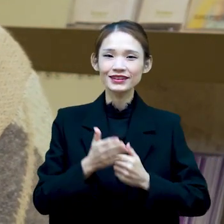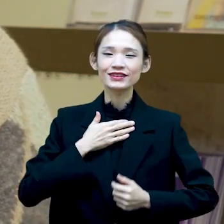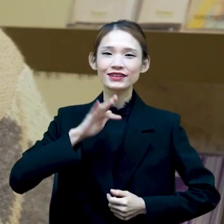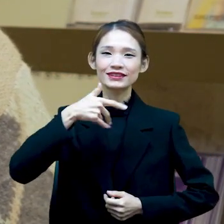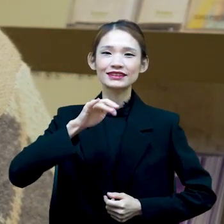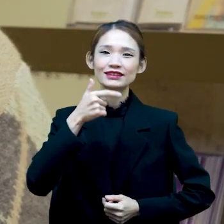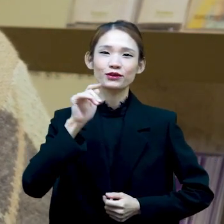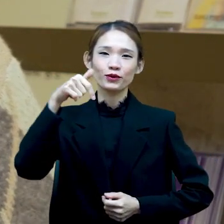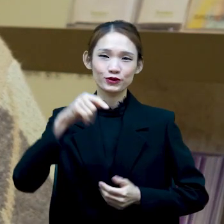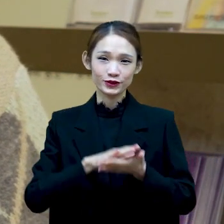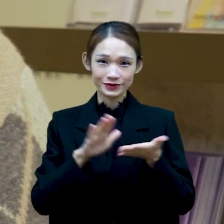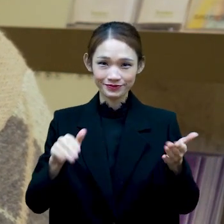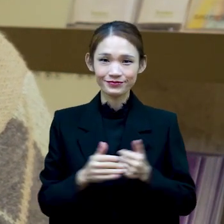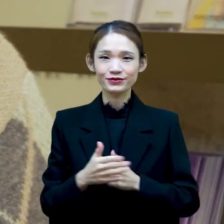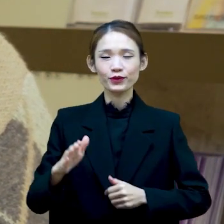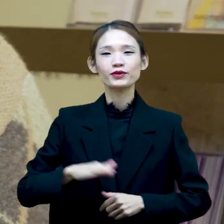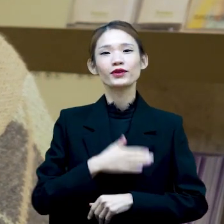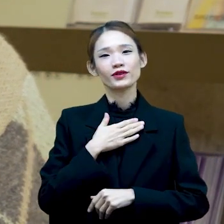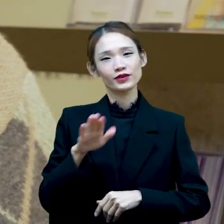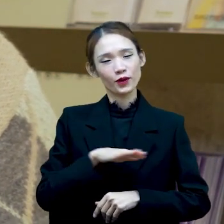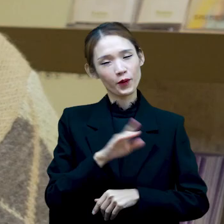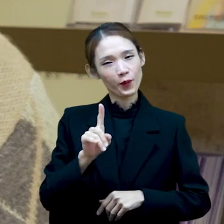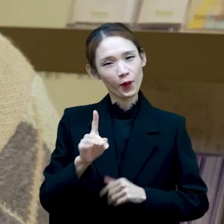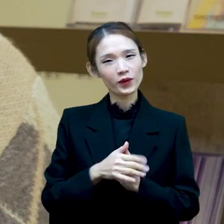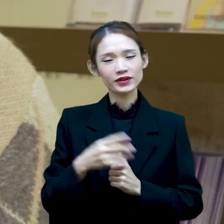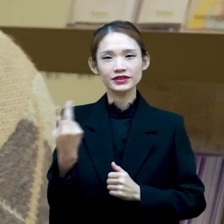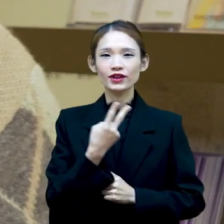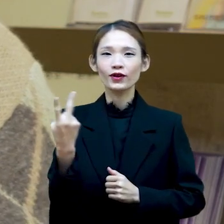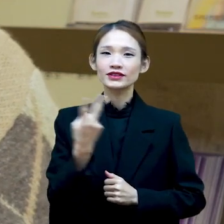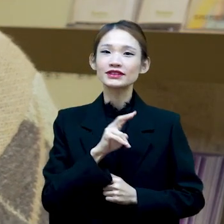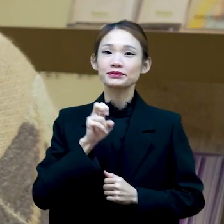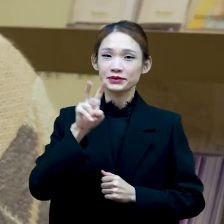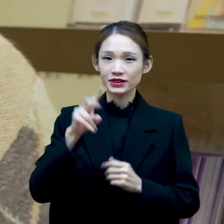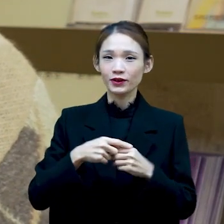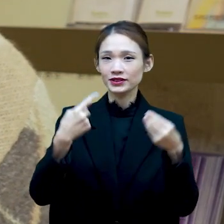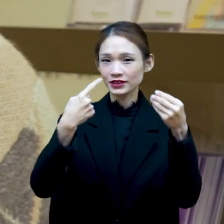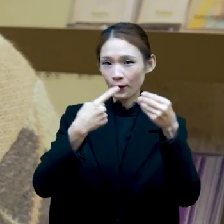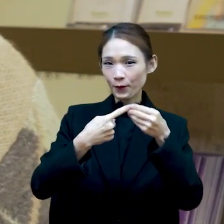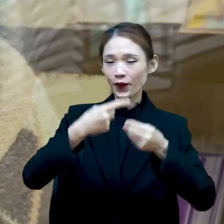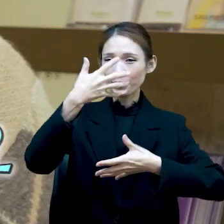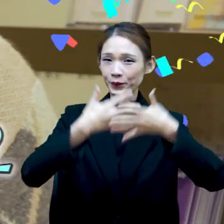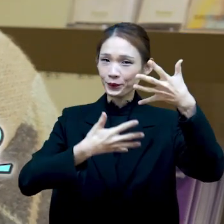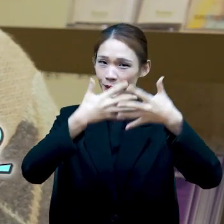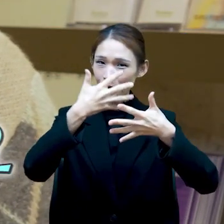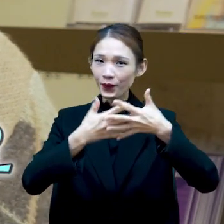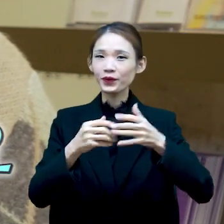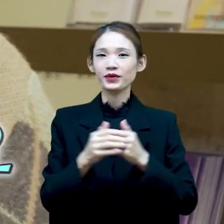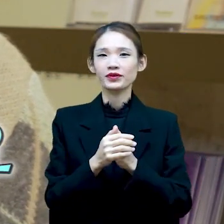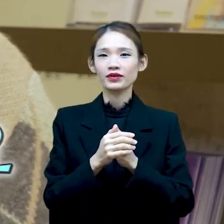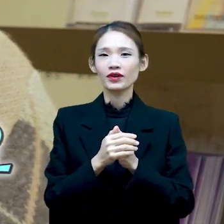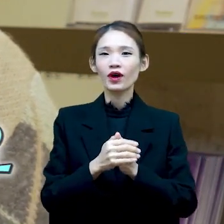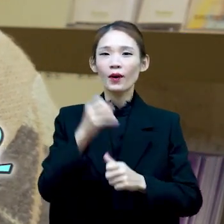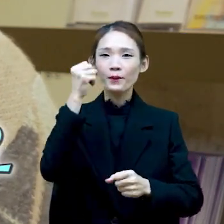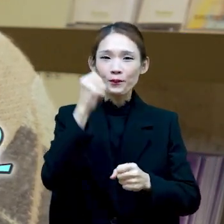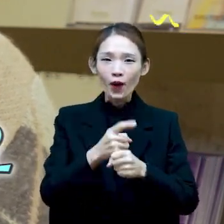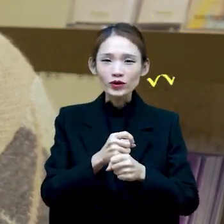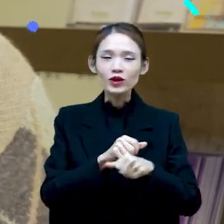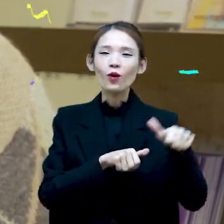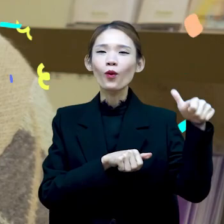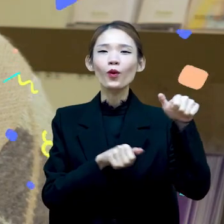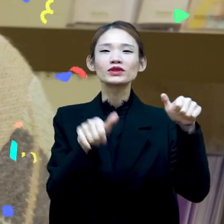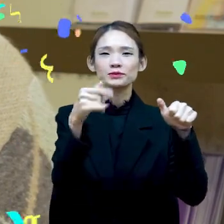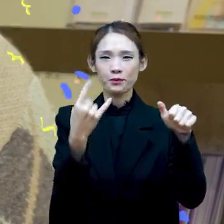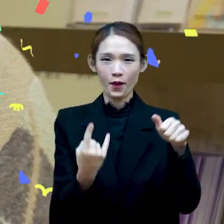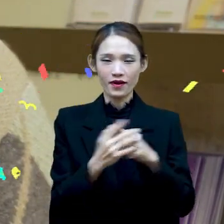저는 신홍윤입니다. 오늘 저희가 2022년 첫 번째 편이기도 하지만 저희 당장 만나의 50번째예요.